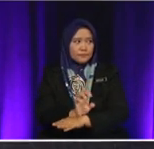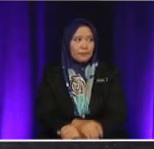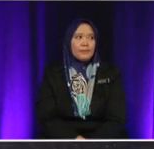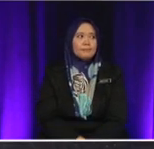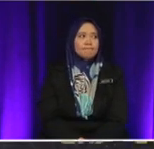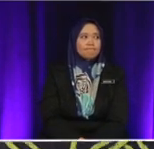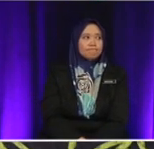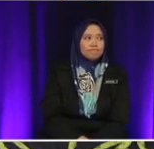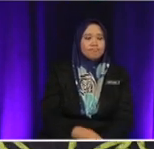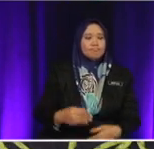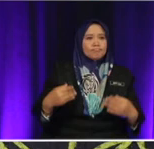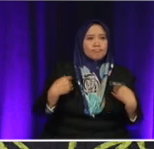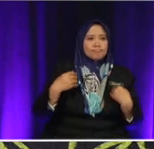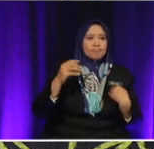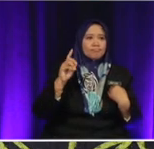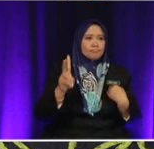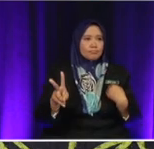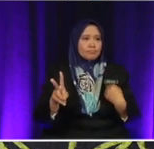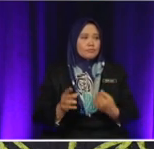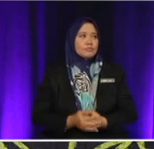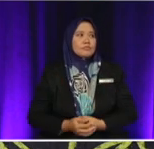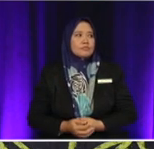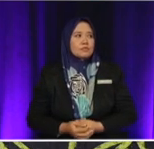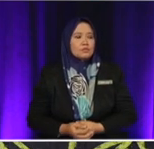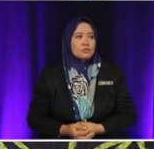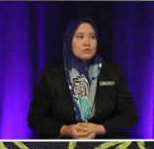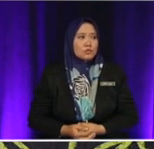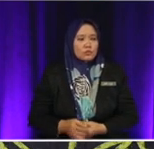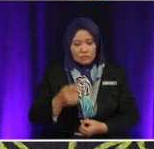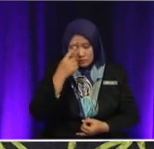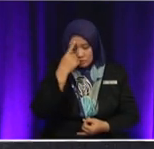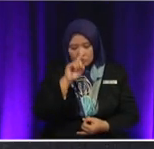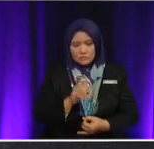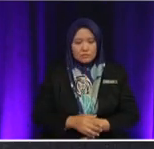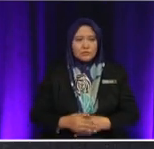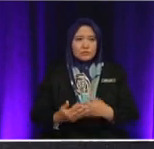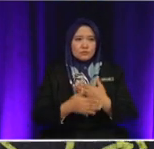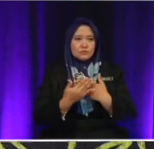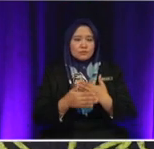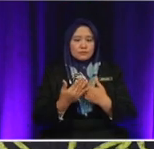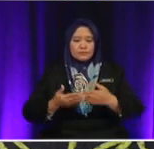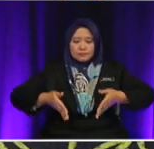organisasi dalam persekitaran perniagaan yang boleh bantu dan melincinkan perjalanan perniagaan.